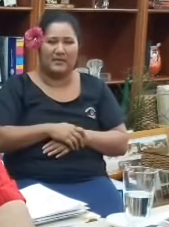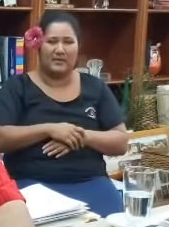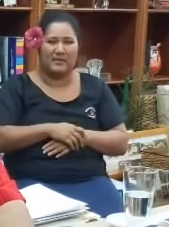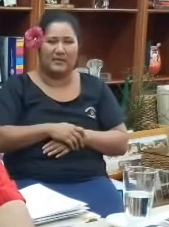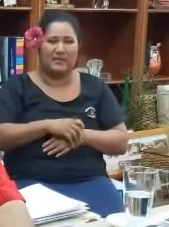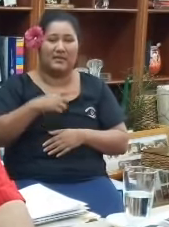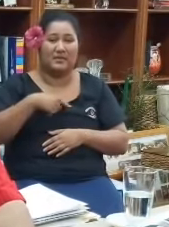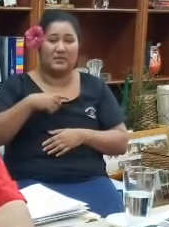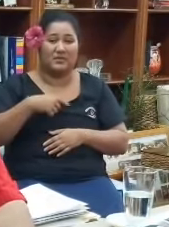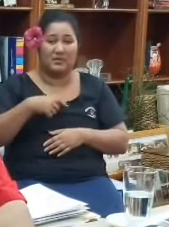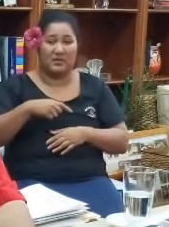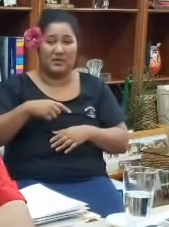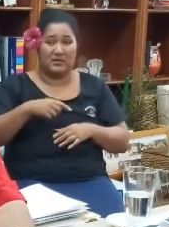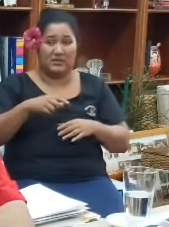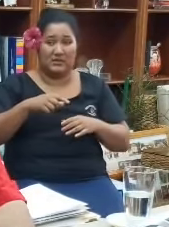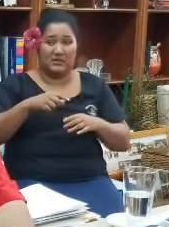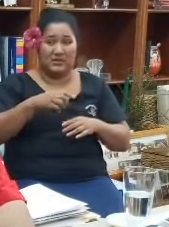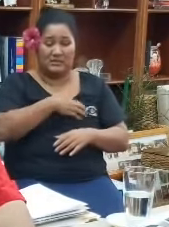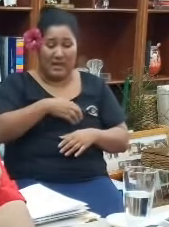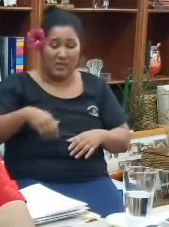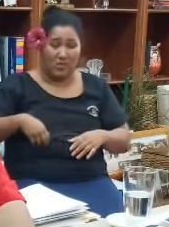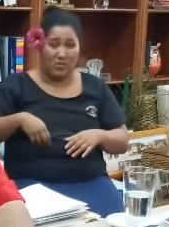fai ungal malo i falkarapu ya.